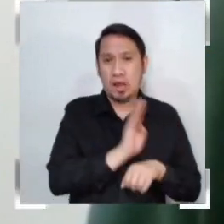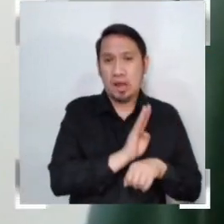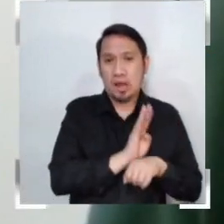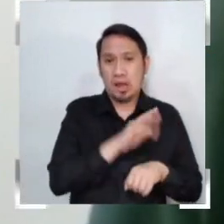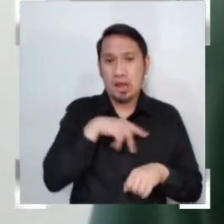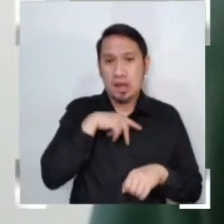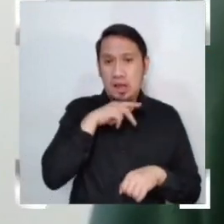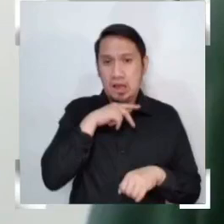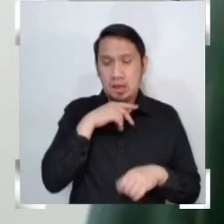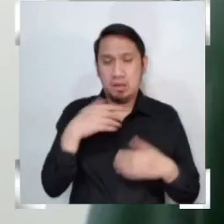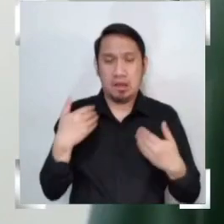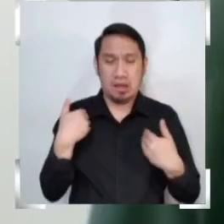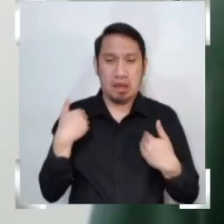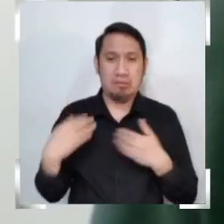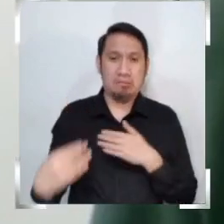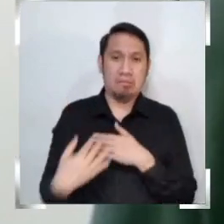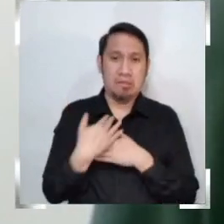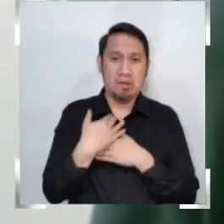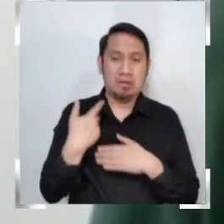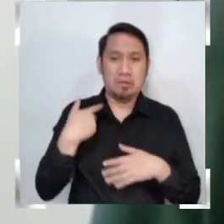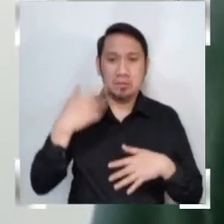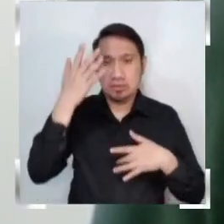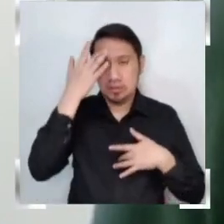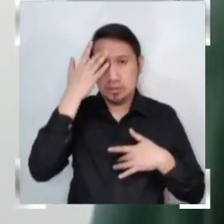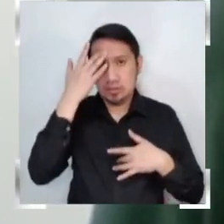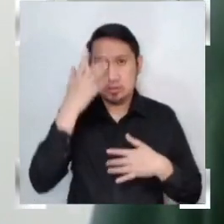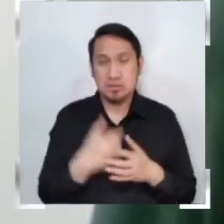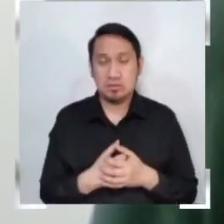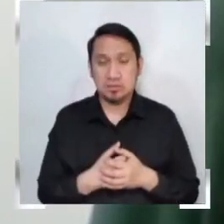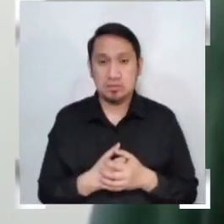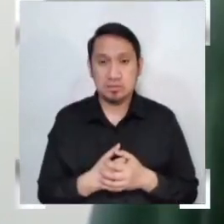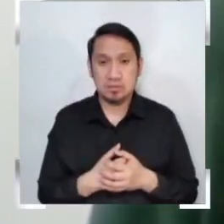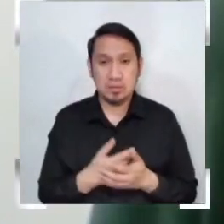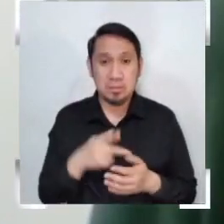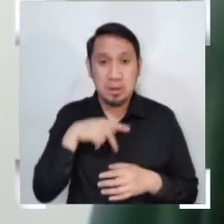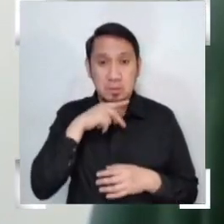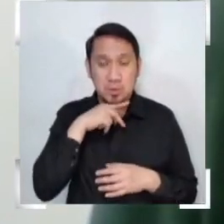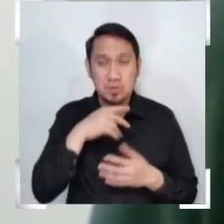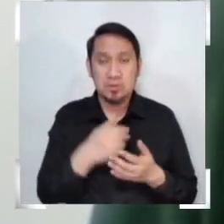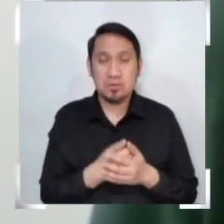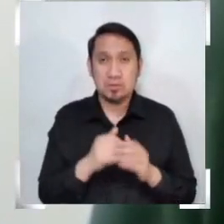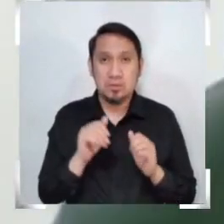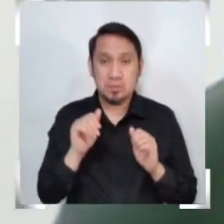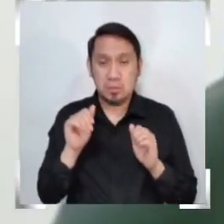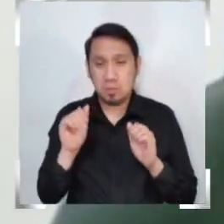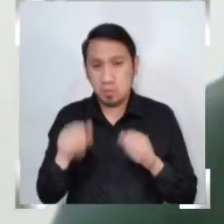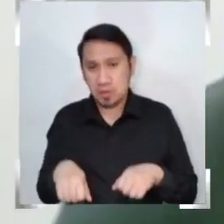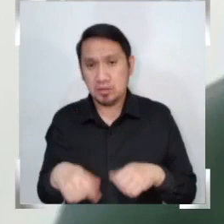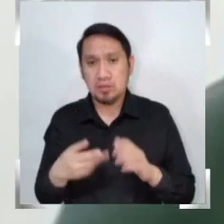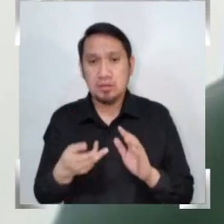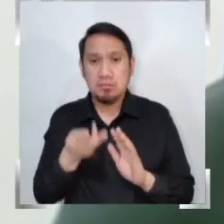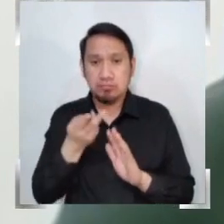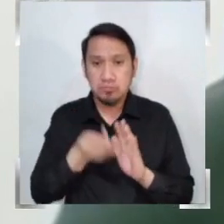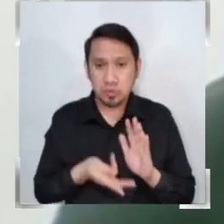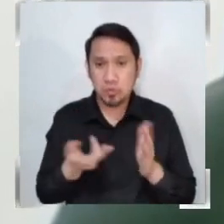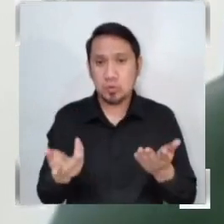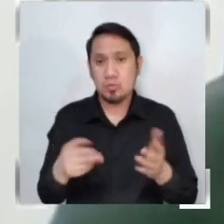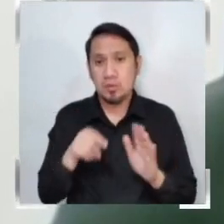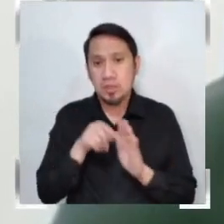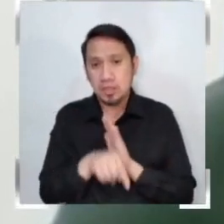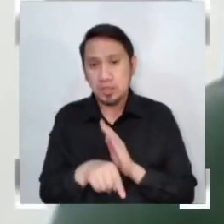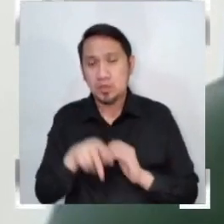tama ng ASF. At nang sa ganon, ay yun ay mapatay o may baon. Ang nangyayari kasi ngayon,